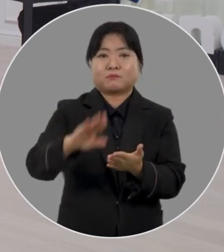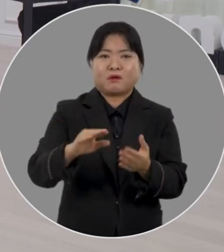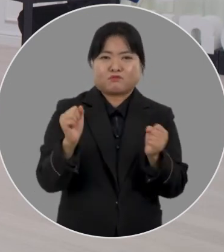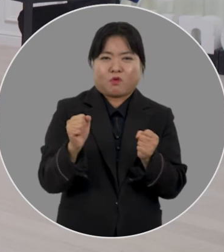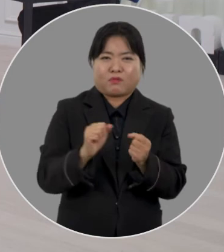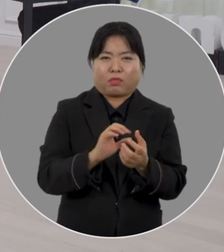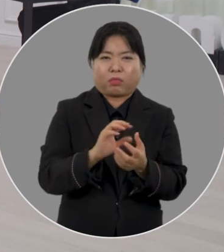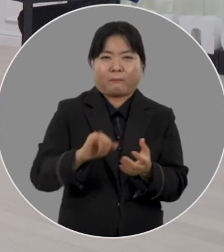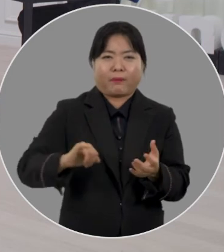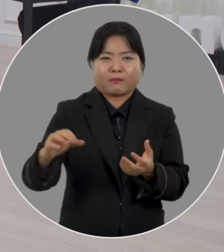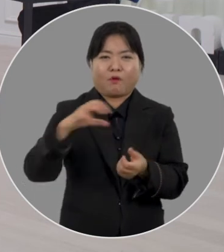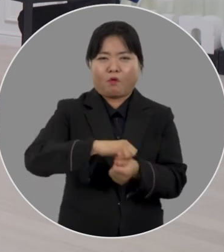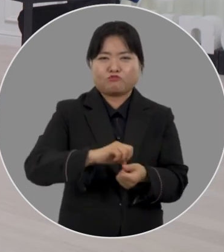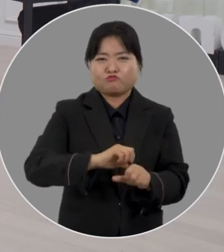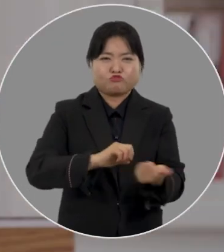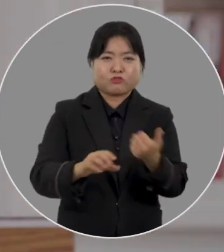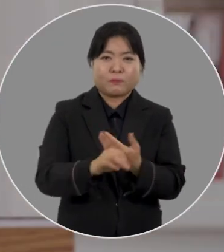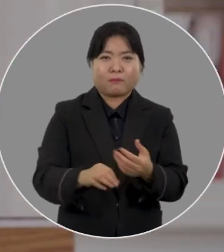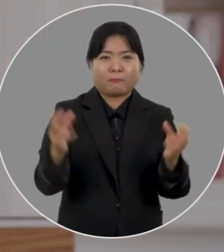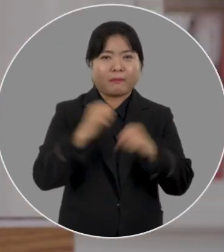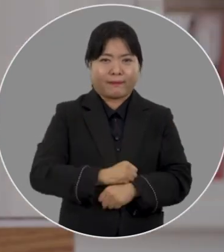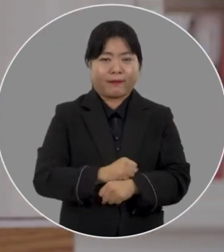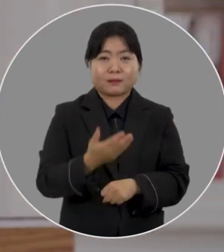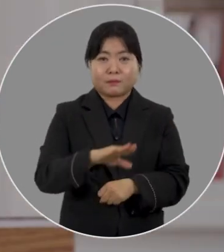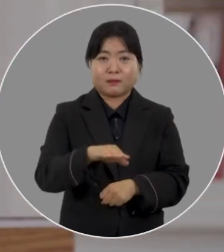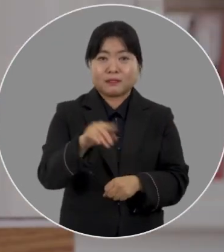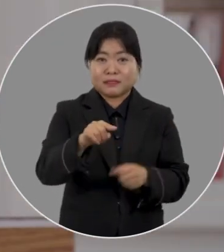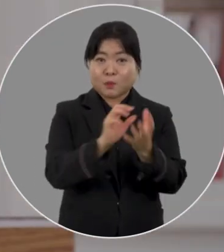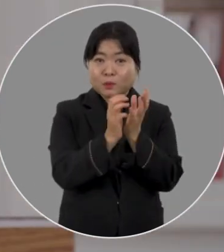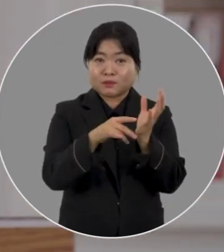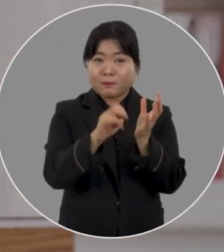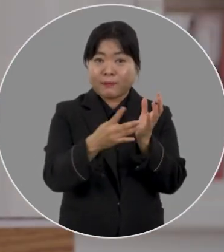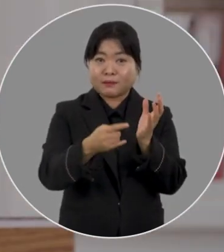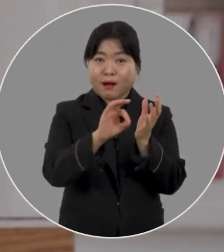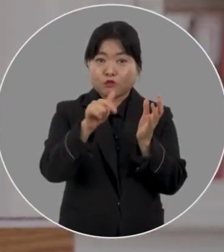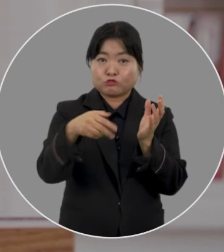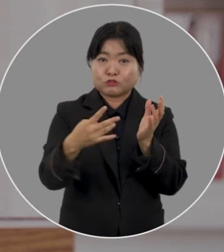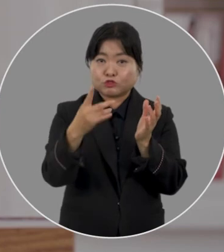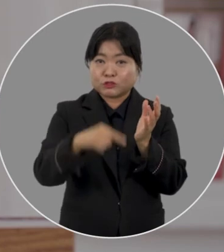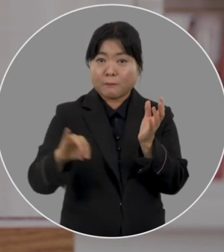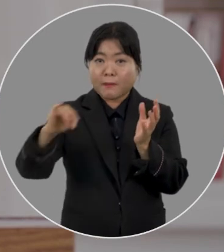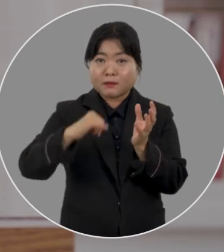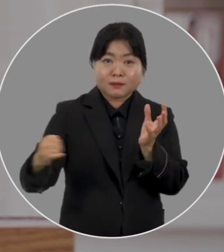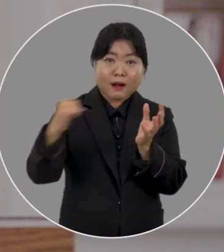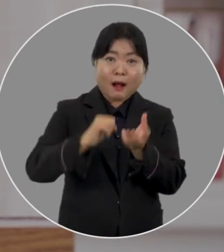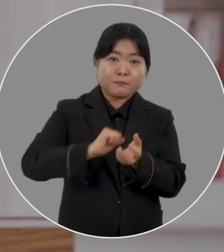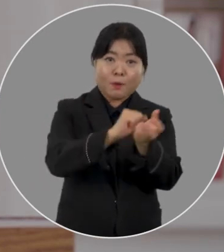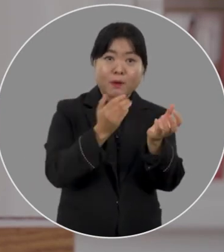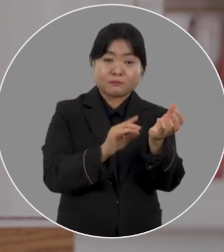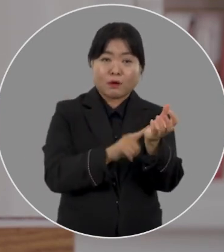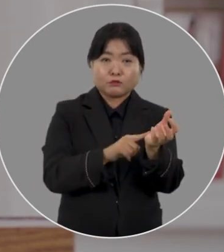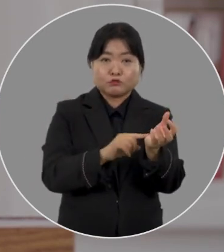파산하는 건데 네. 이 셈페르 아우구스투스는 이게 바이러스에 감염이 됐는데 네. 이게 죽거나